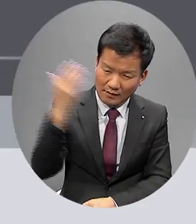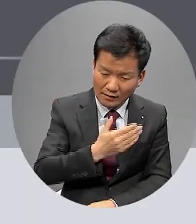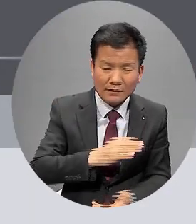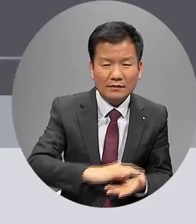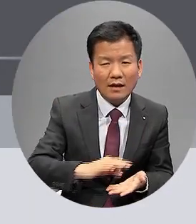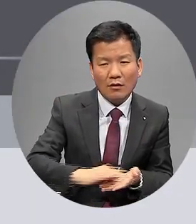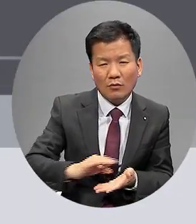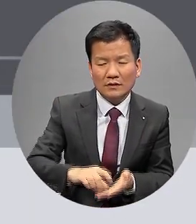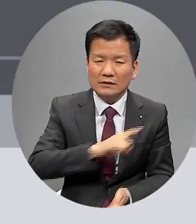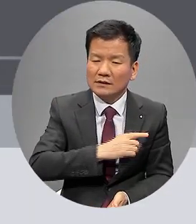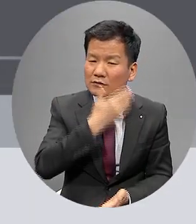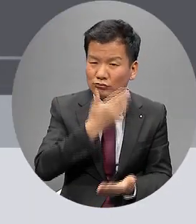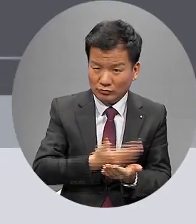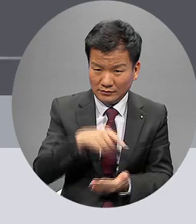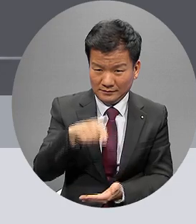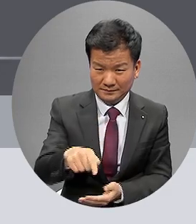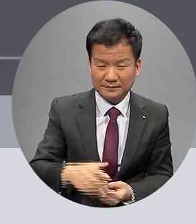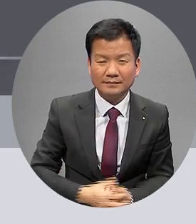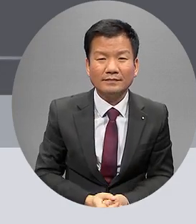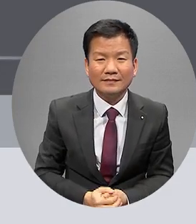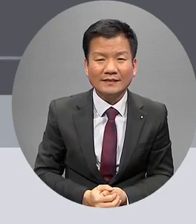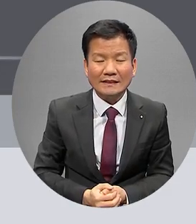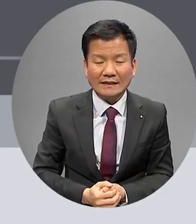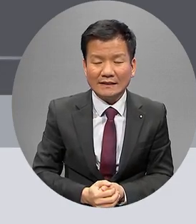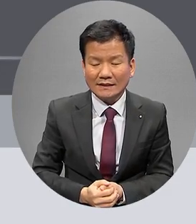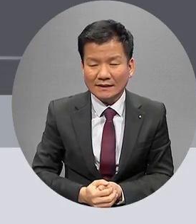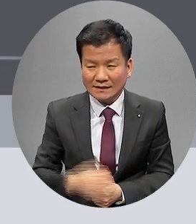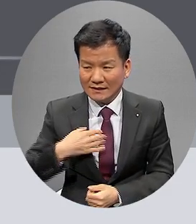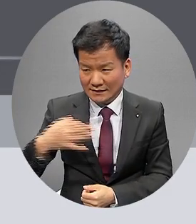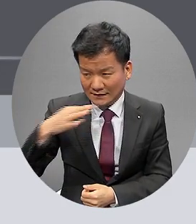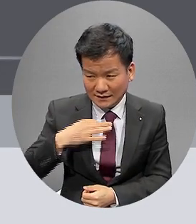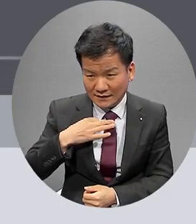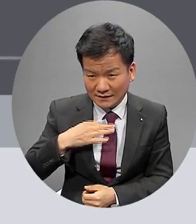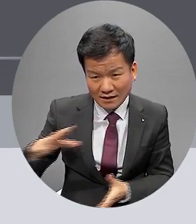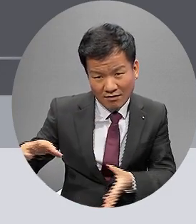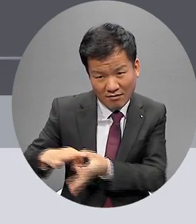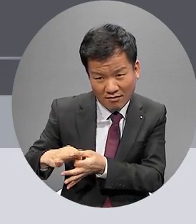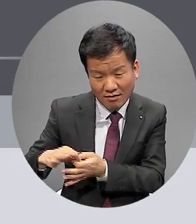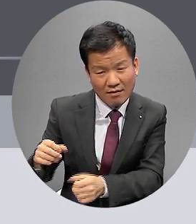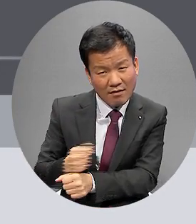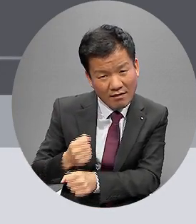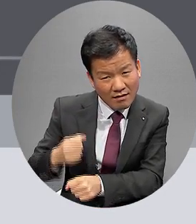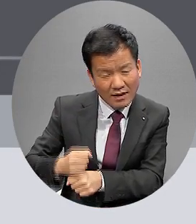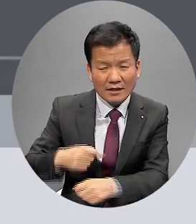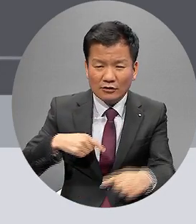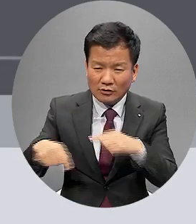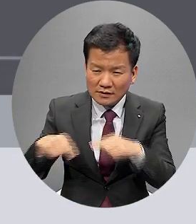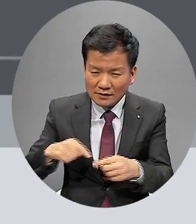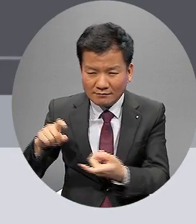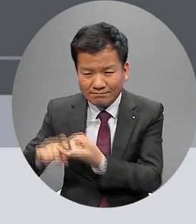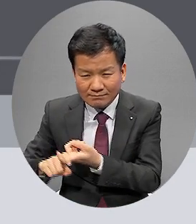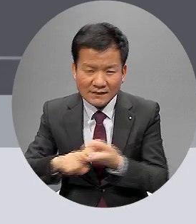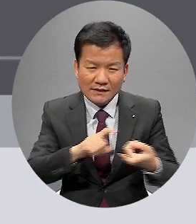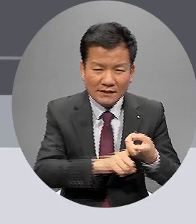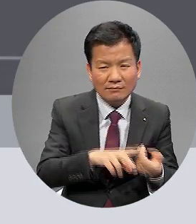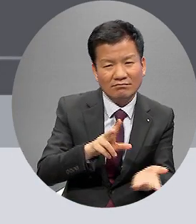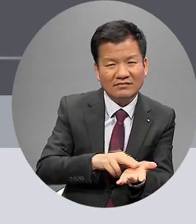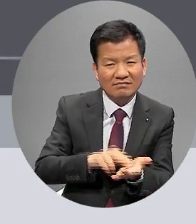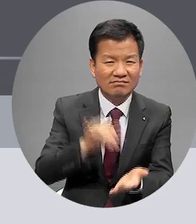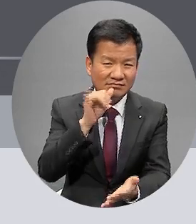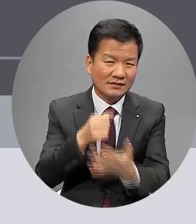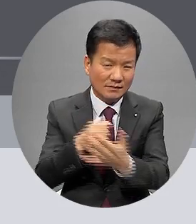된다는게 가장 필요한 부분이고요 이익 단체와 연계하는 부분에서 정치적 편성 문제가 존재할 수 있기